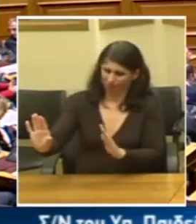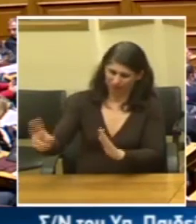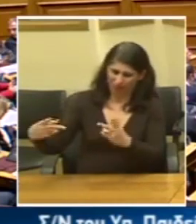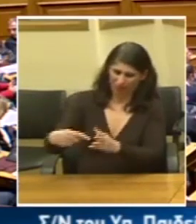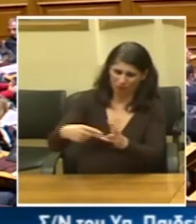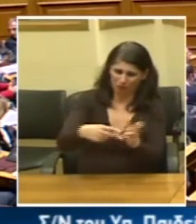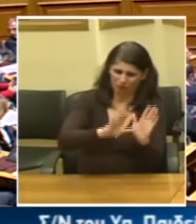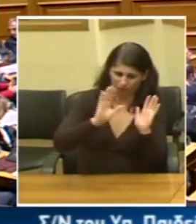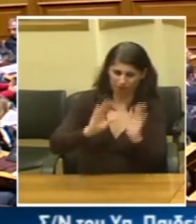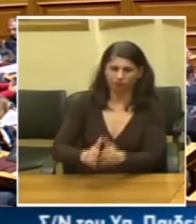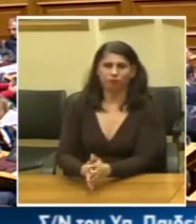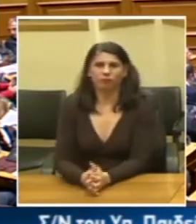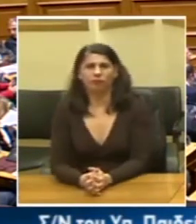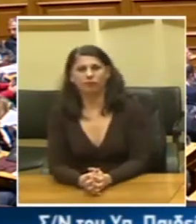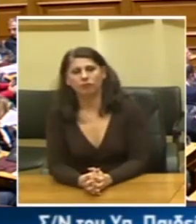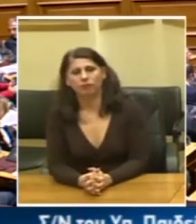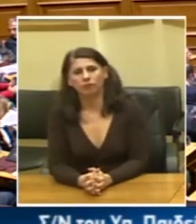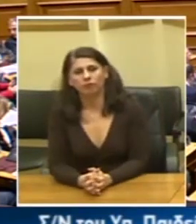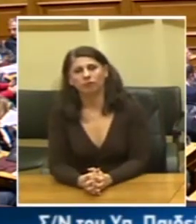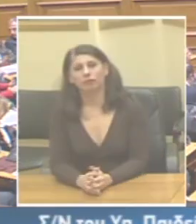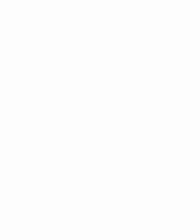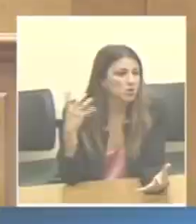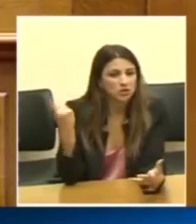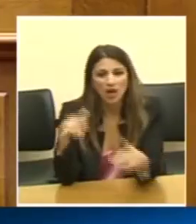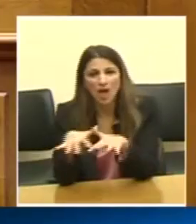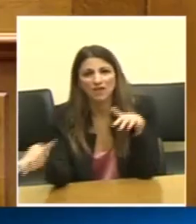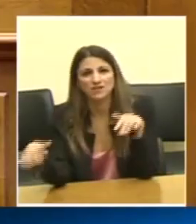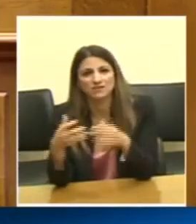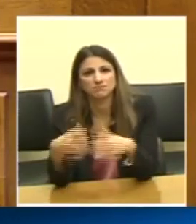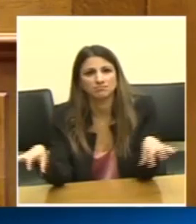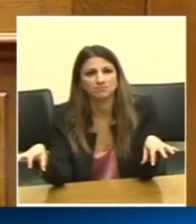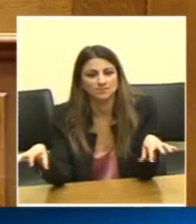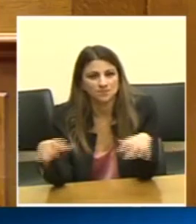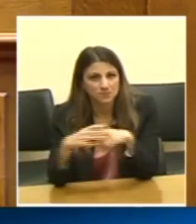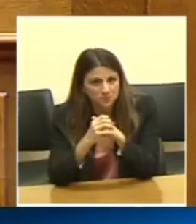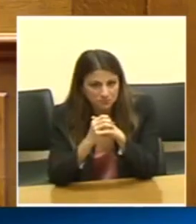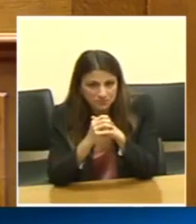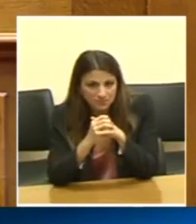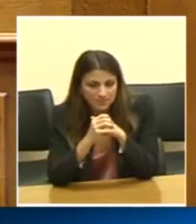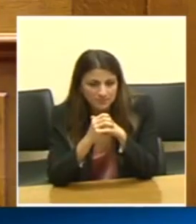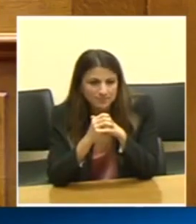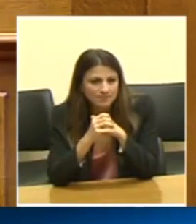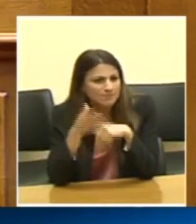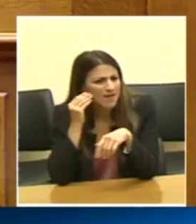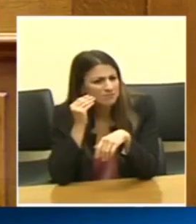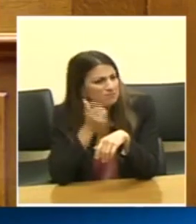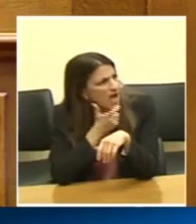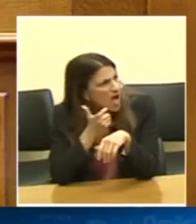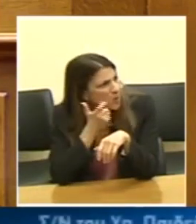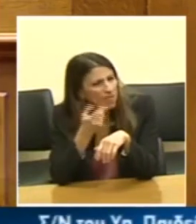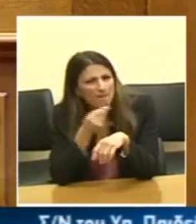Όχι. Κύριε Υπουργέ, για όλο, για να συνεχίσετε. Με συγχωρείτε πάρα πολύ. Κύριε Γαβρόλου, επειδή είσαστε